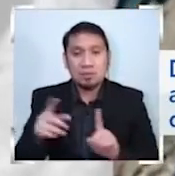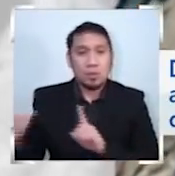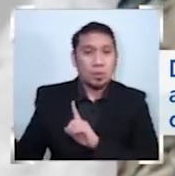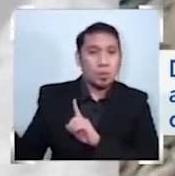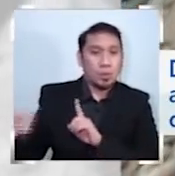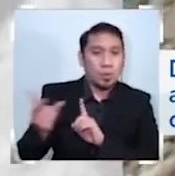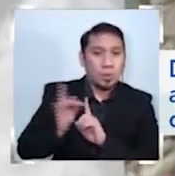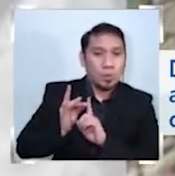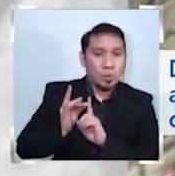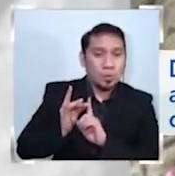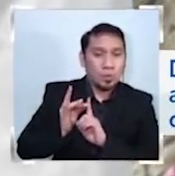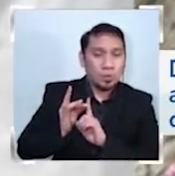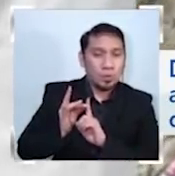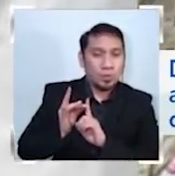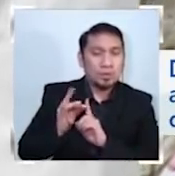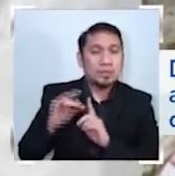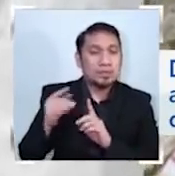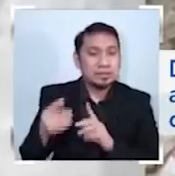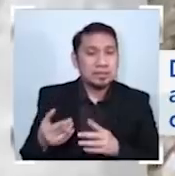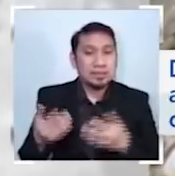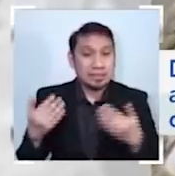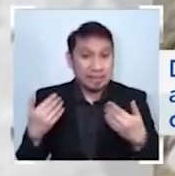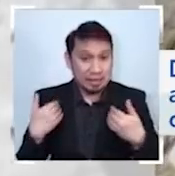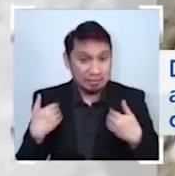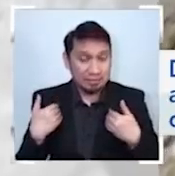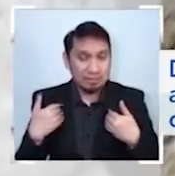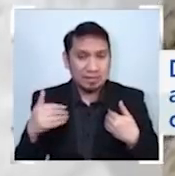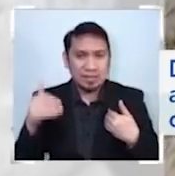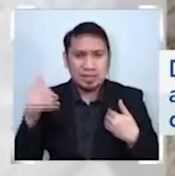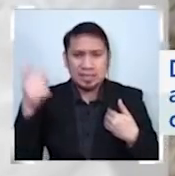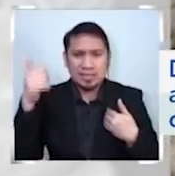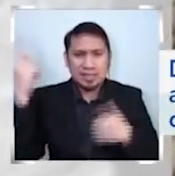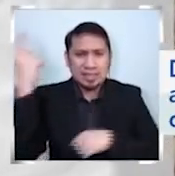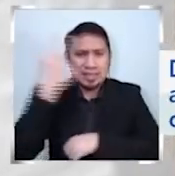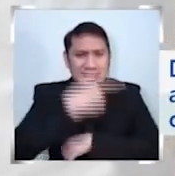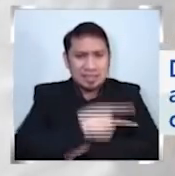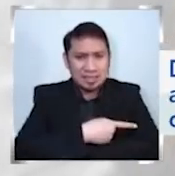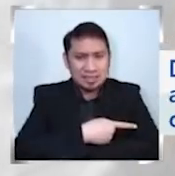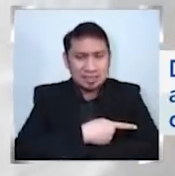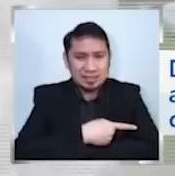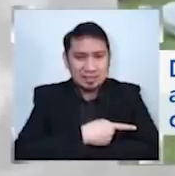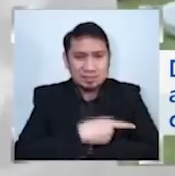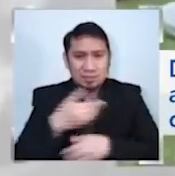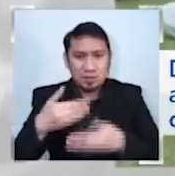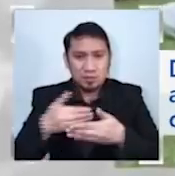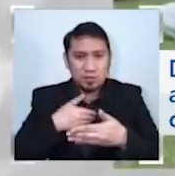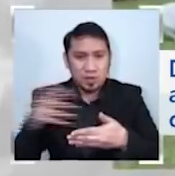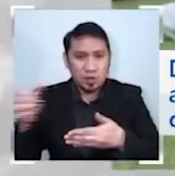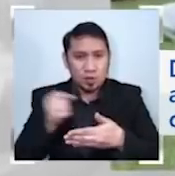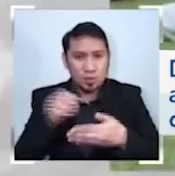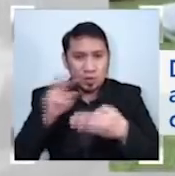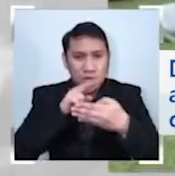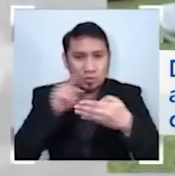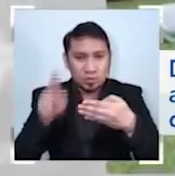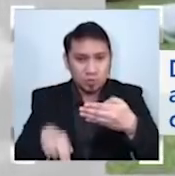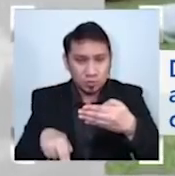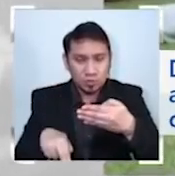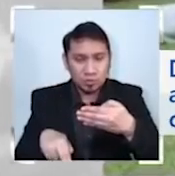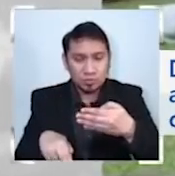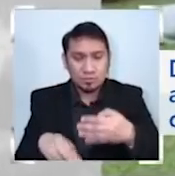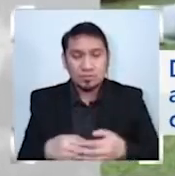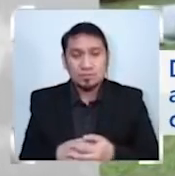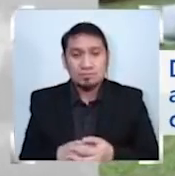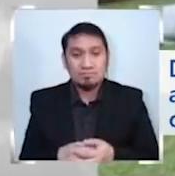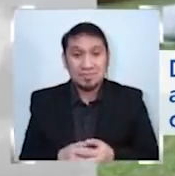Pinay. Inabot pa raw ng mahigit 10 araw bago niya nakuha ang resulta ng test. Sabi ni Rose, sa loob ng panahong